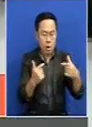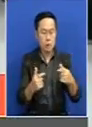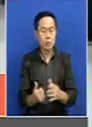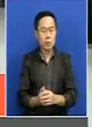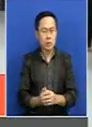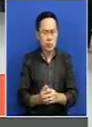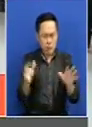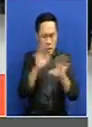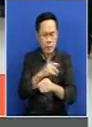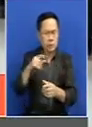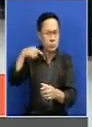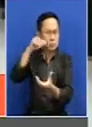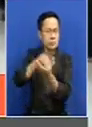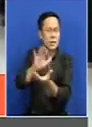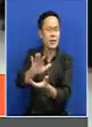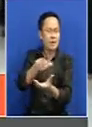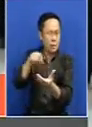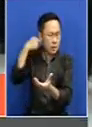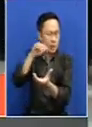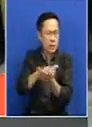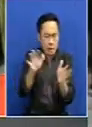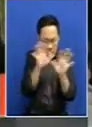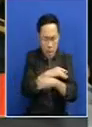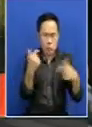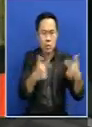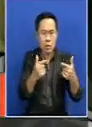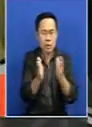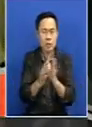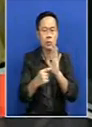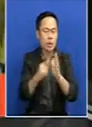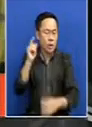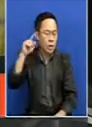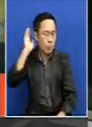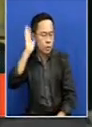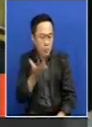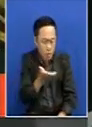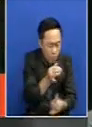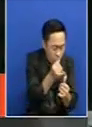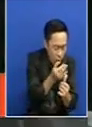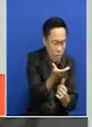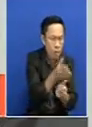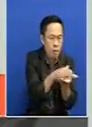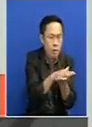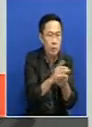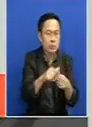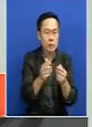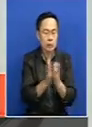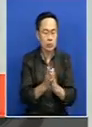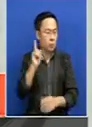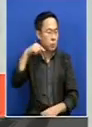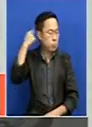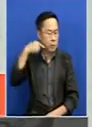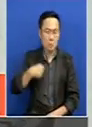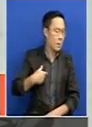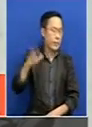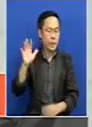ะแล้วเหมือนเป็นคู่สามีภรรยาเหมือนสามีนี่จะตามมาง้อภรรยานะคะตัวเองนั้นเข้าไปห้ามเพราะว่าเห็นท่า